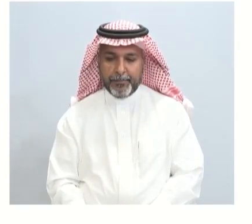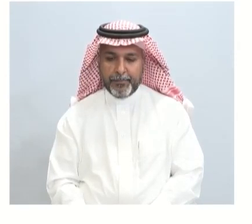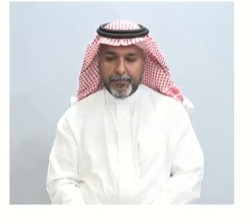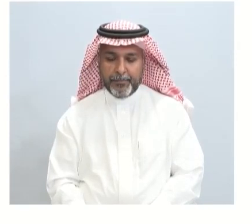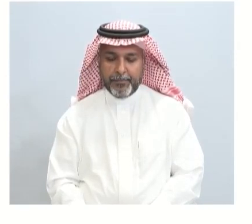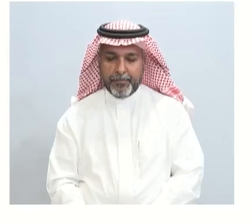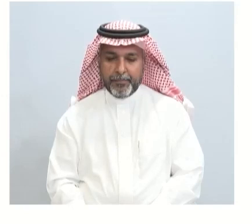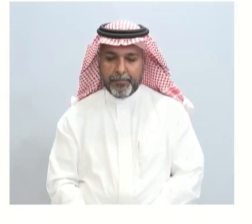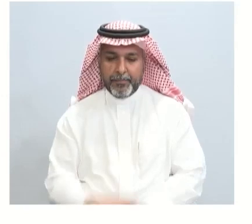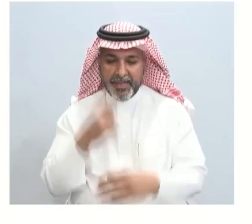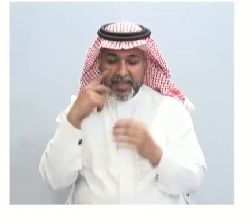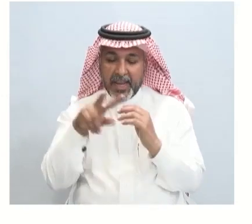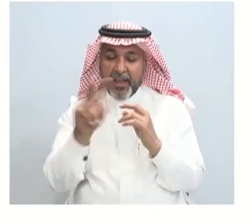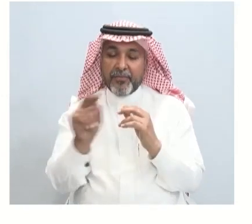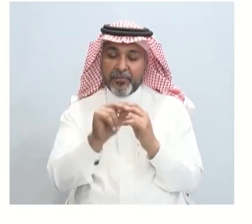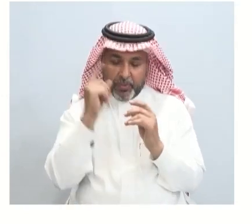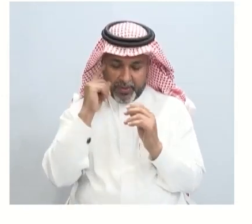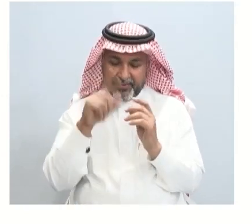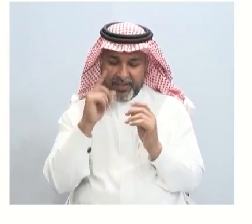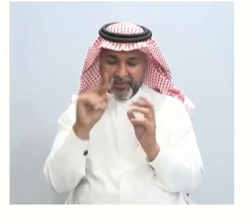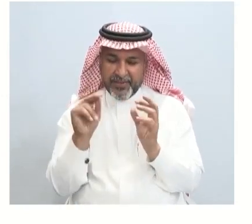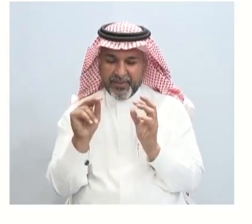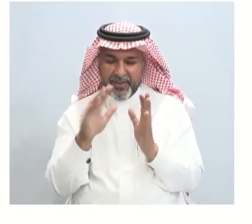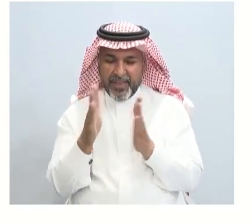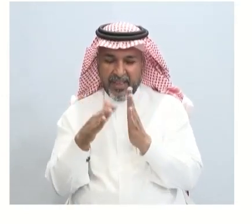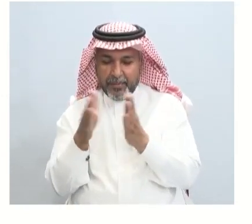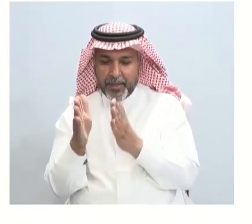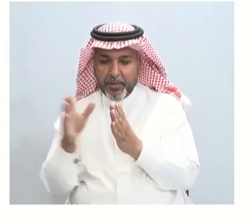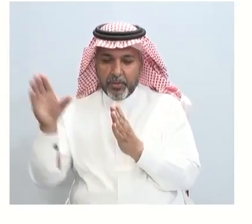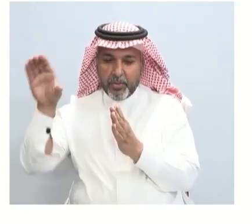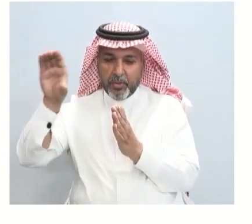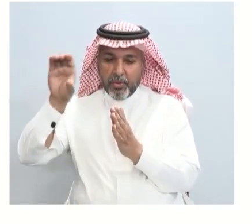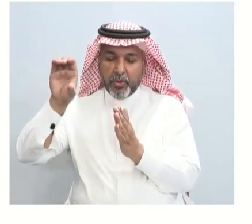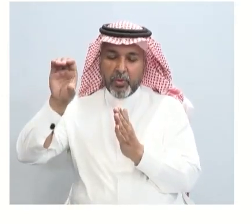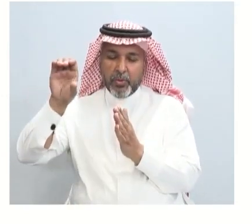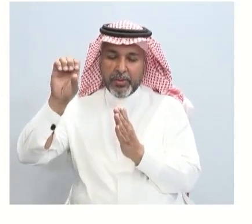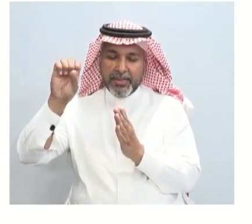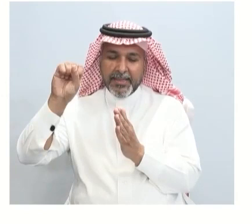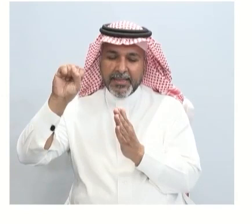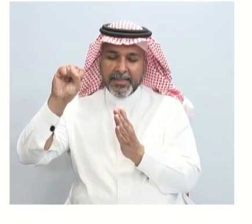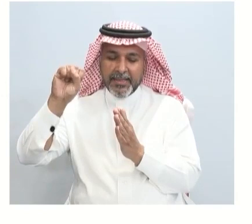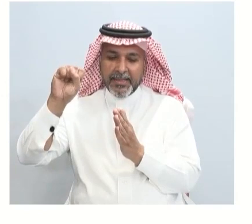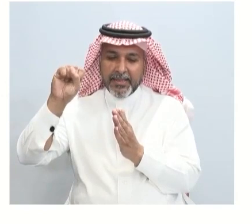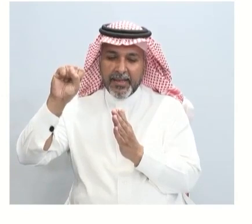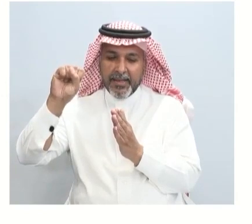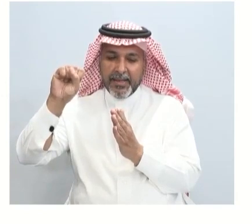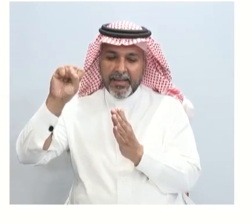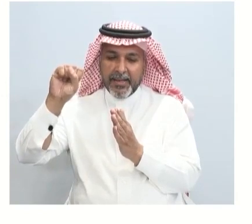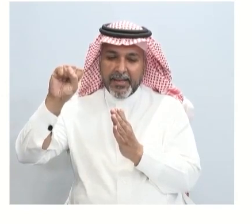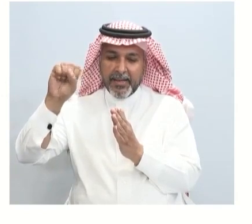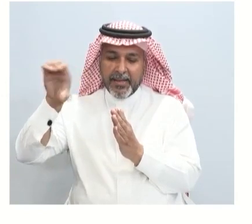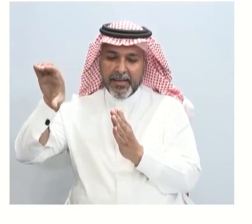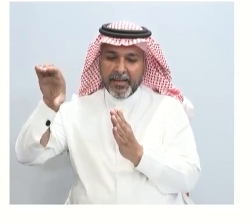بالضبط يعني شوفوا الان هذه داله الساين طبعا الداله حتكون ايضا يعني في لها جزء فوق